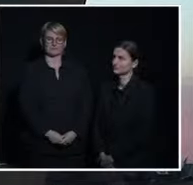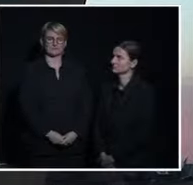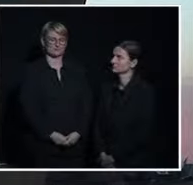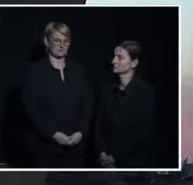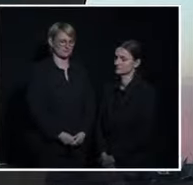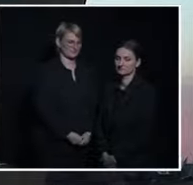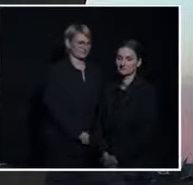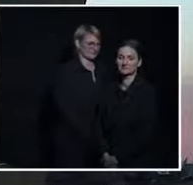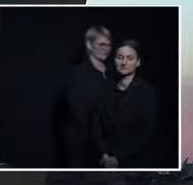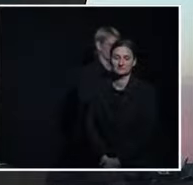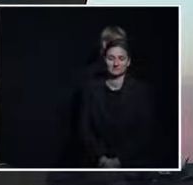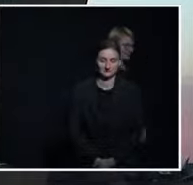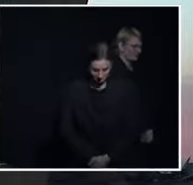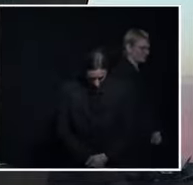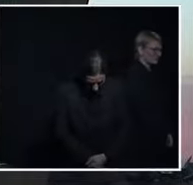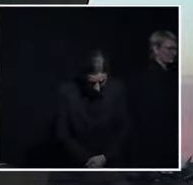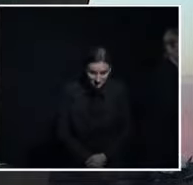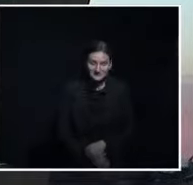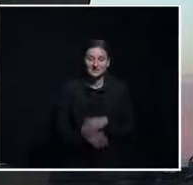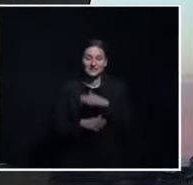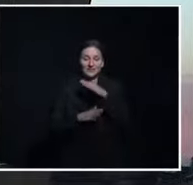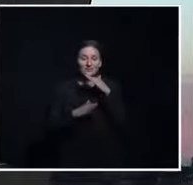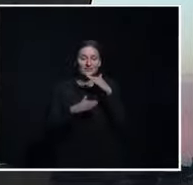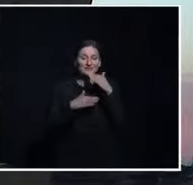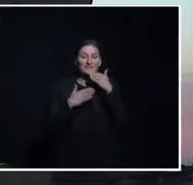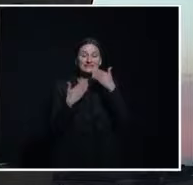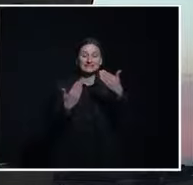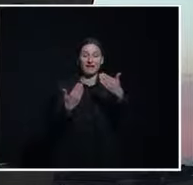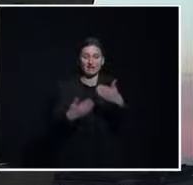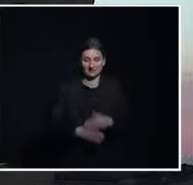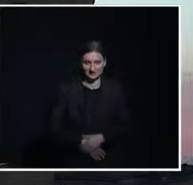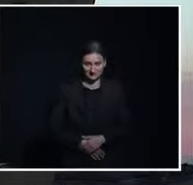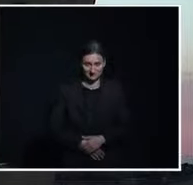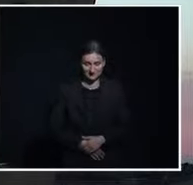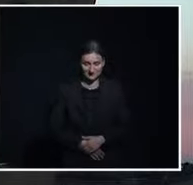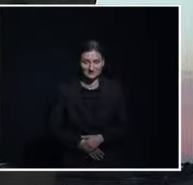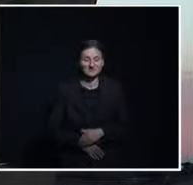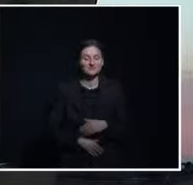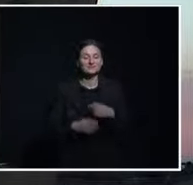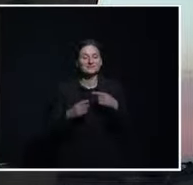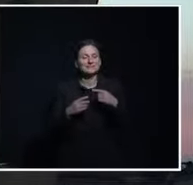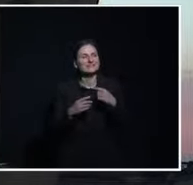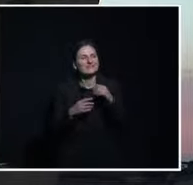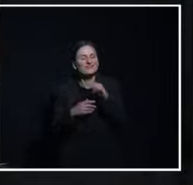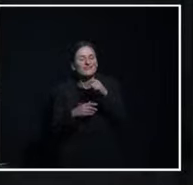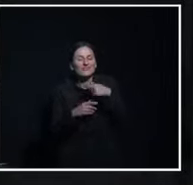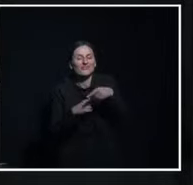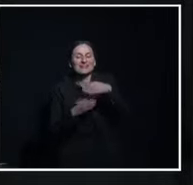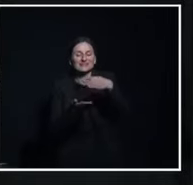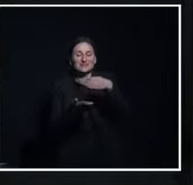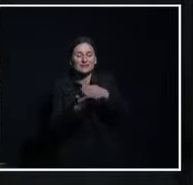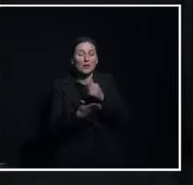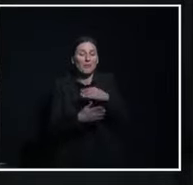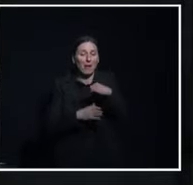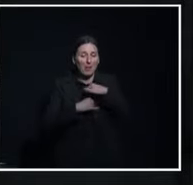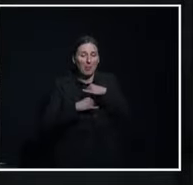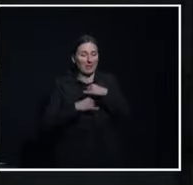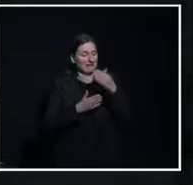Vielen, vielen Dank. Vielen, vielen Dank. Meine Damen und Herren, wir gehen in den Endspurt. Wir haben noch ein paar sehr, sehr interessante Gäste.